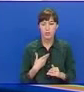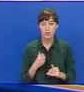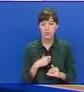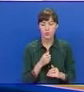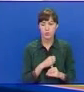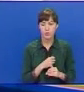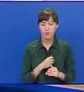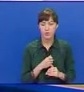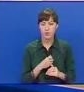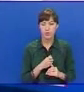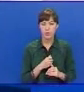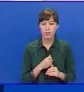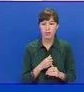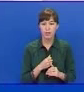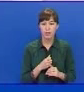өзімнің жаңағы